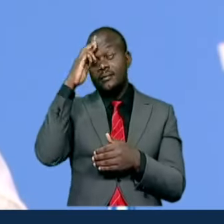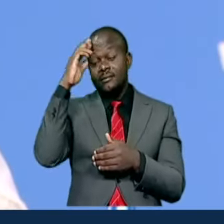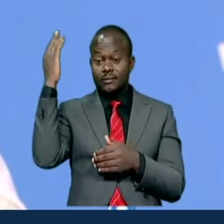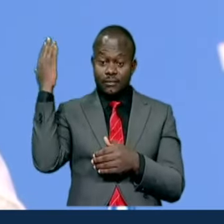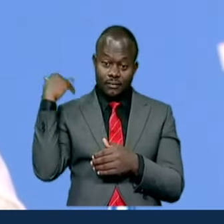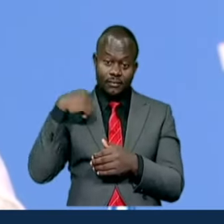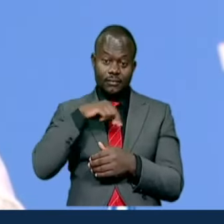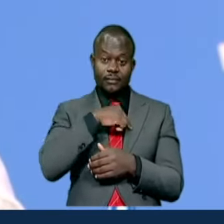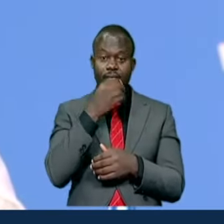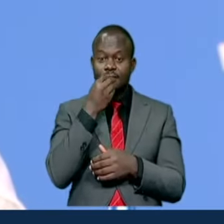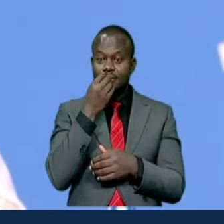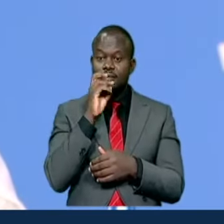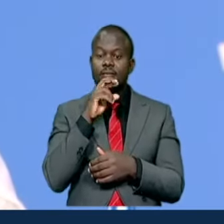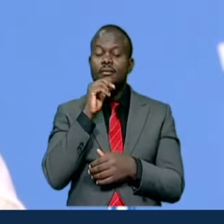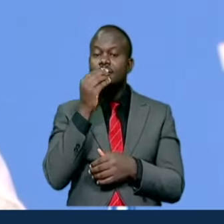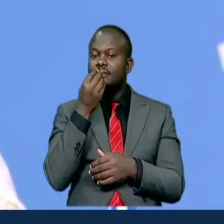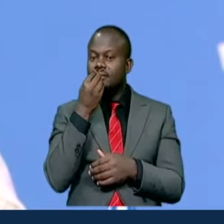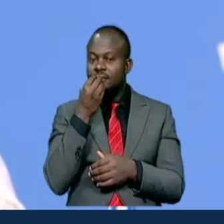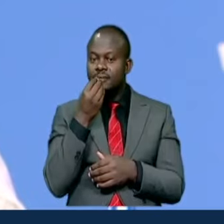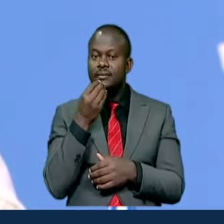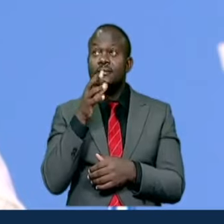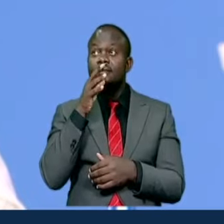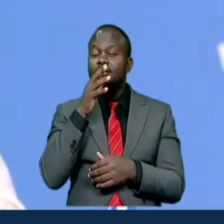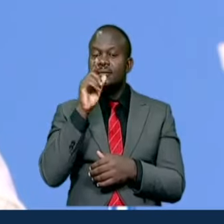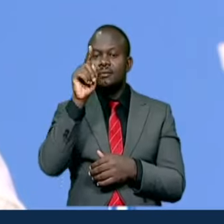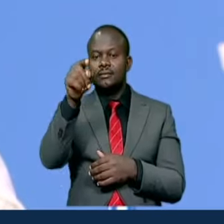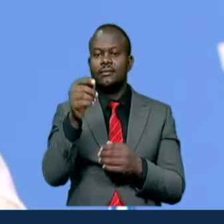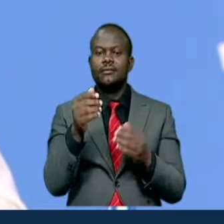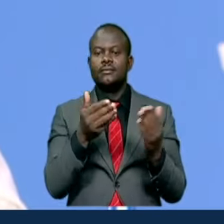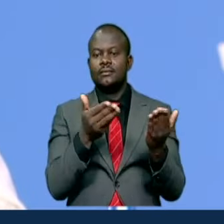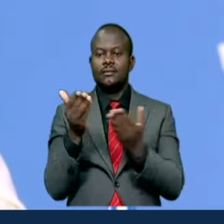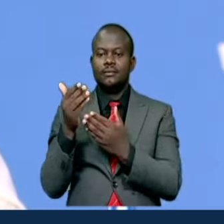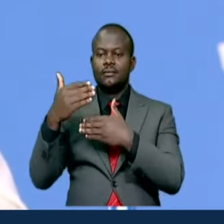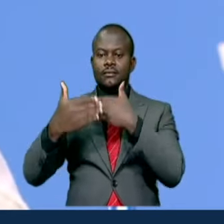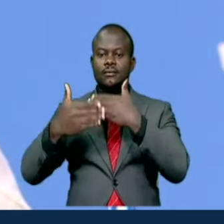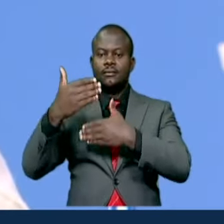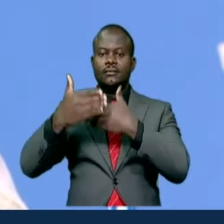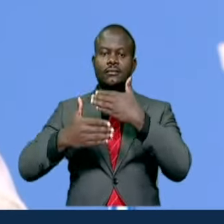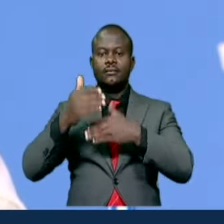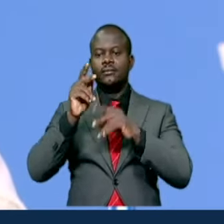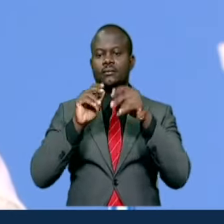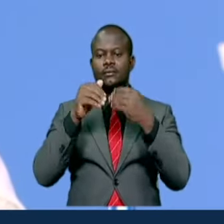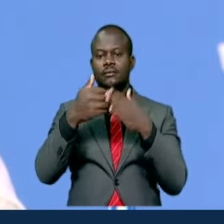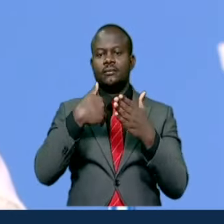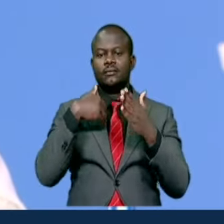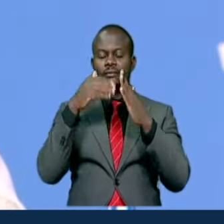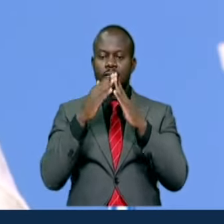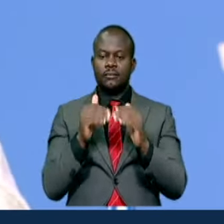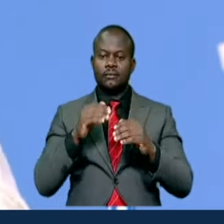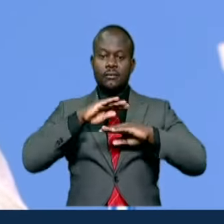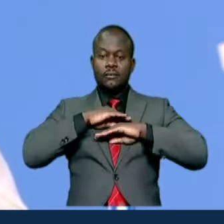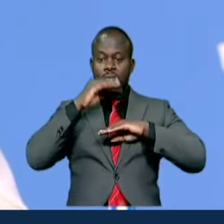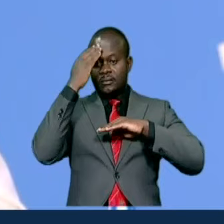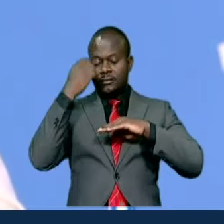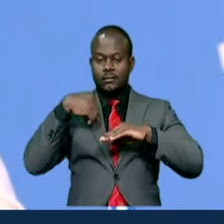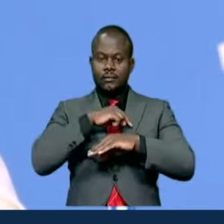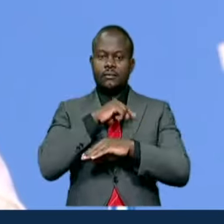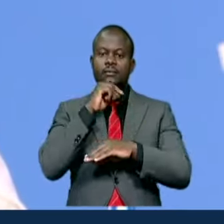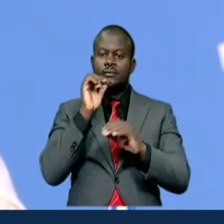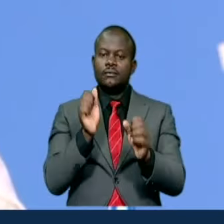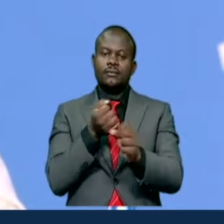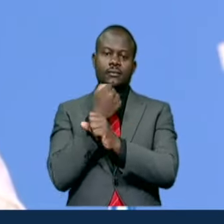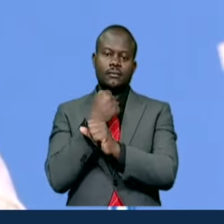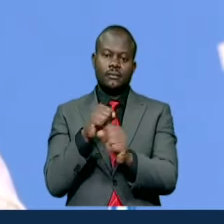twabaga twariye cyangwa tutariye, mama yajyaga kuducumbikisha ku baturanyi, ku bari bafite inzu zihagije, ko twe ibyo twagira